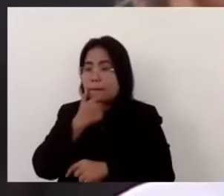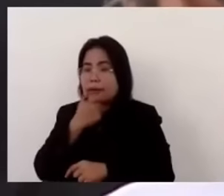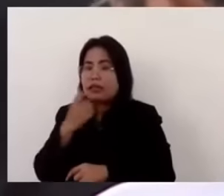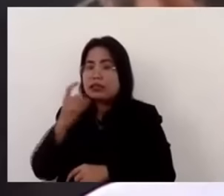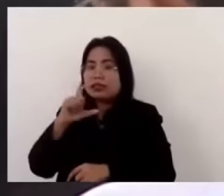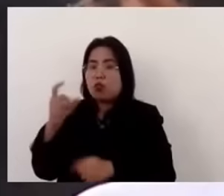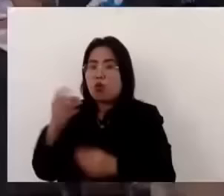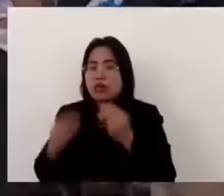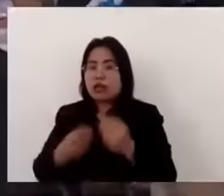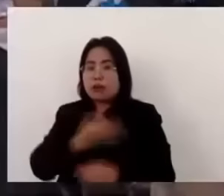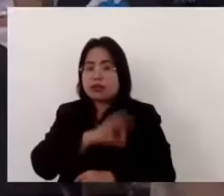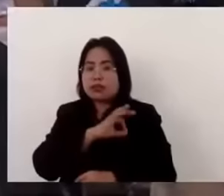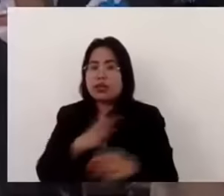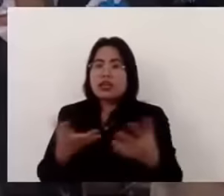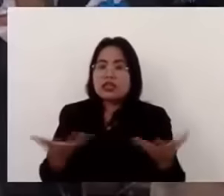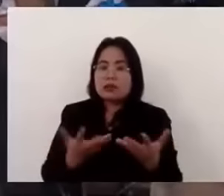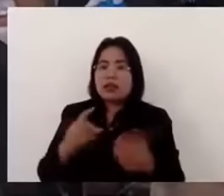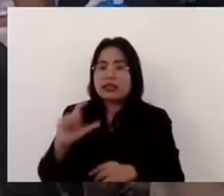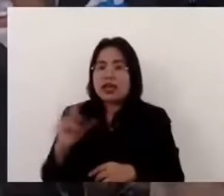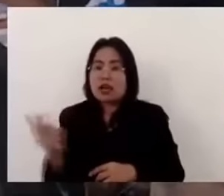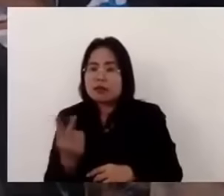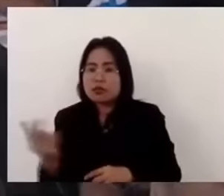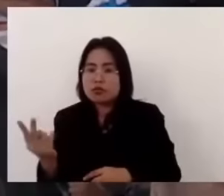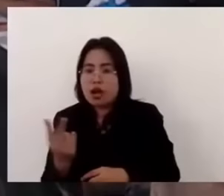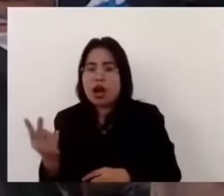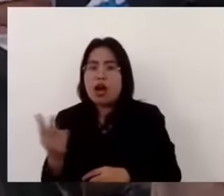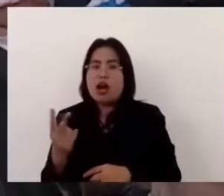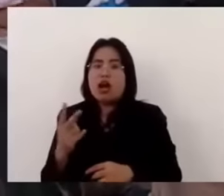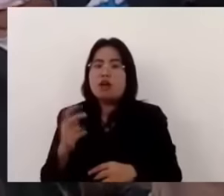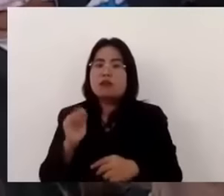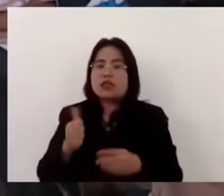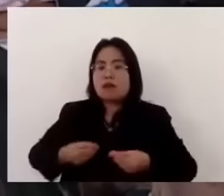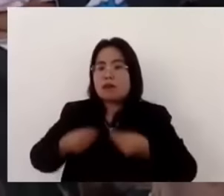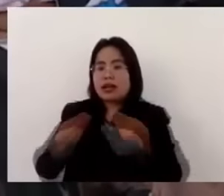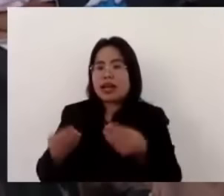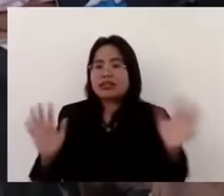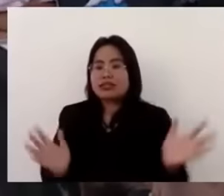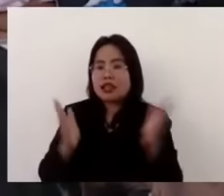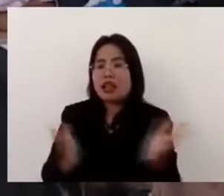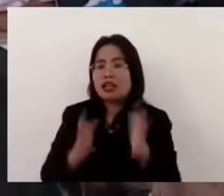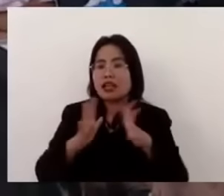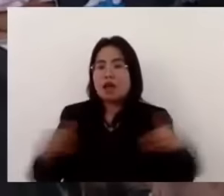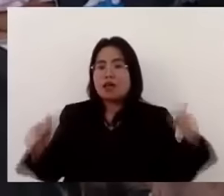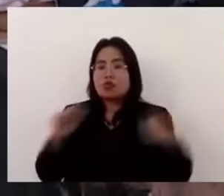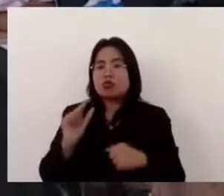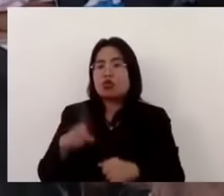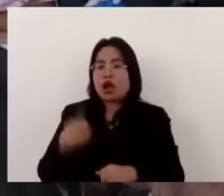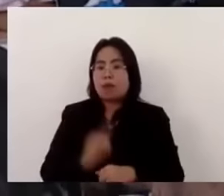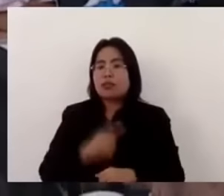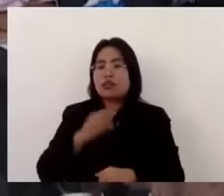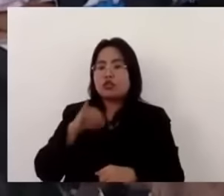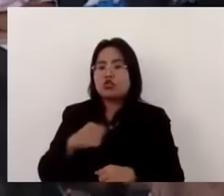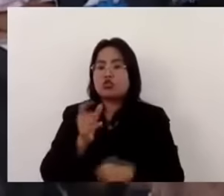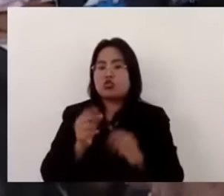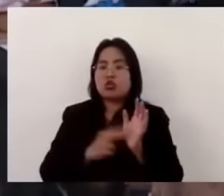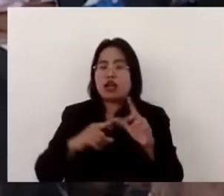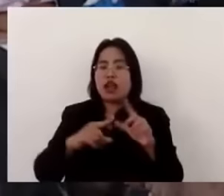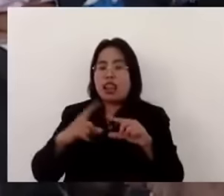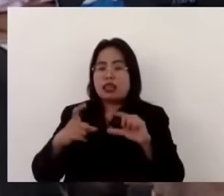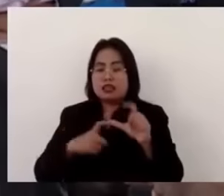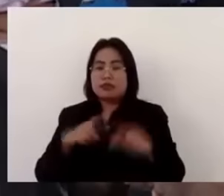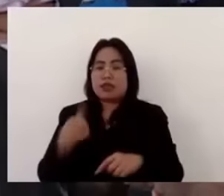cara ee kalian kalian berdua ini memberikan kesejahteraan dan keamanan bagi kami nih para jurnalis agar